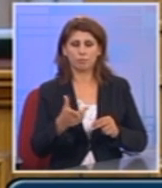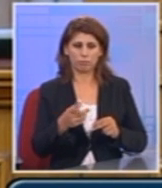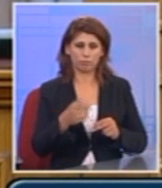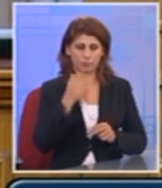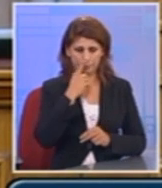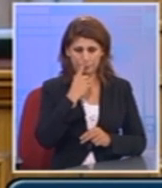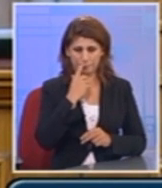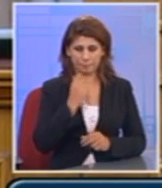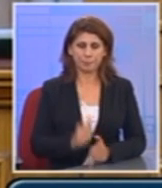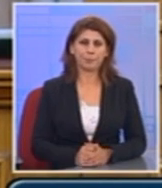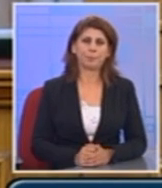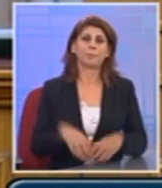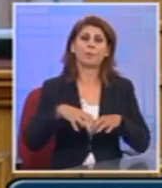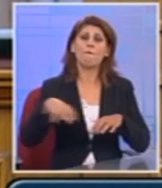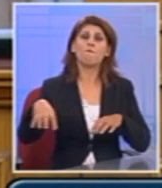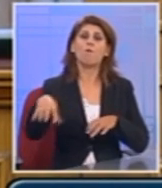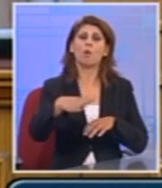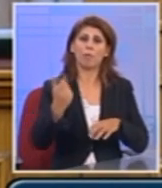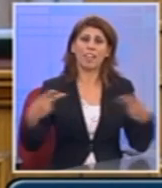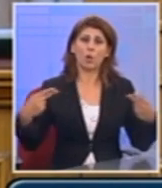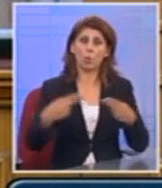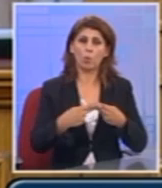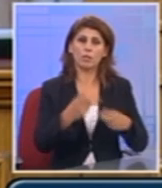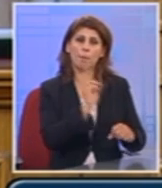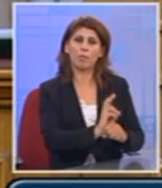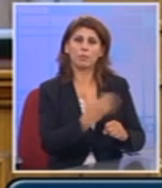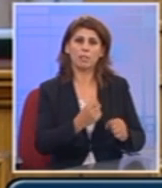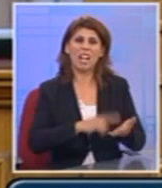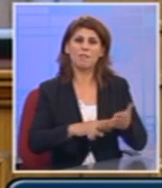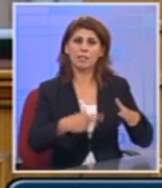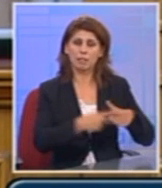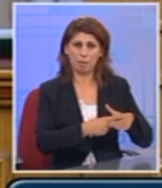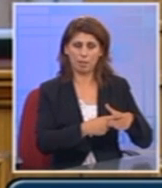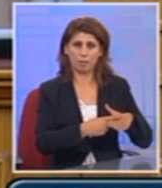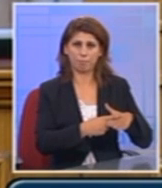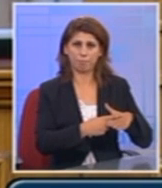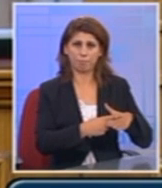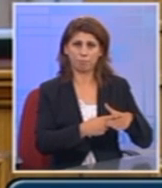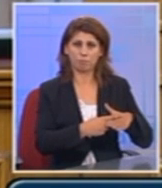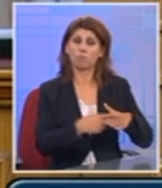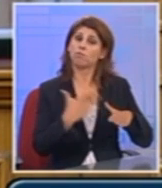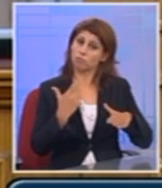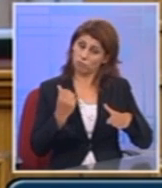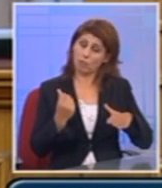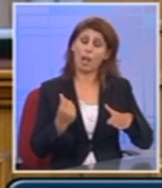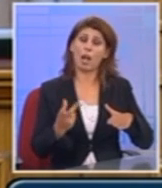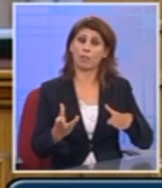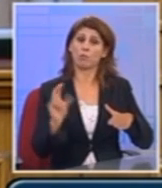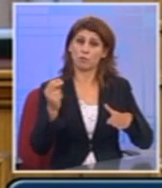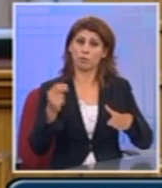των φορέων που θα έχουνε κούρεμα στα αποθεματικά τους είναι και τα ασφαλιστικά ταμεία ικανός αριθμός βουλευτών